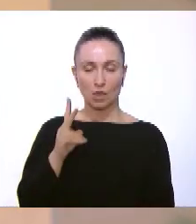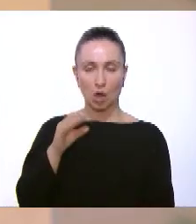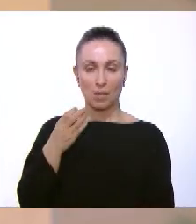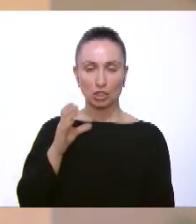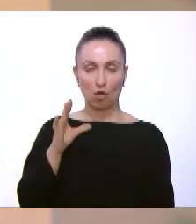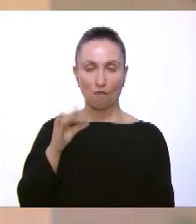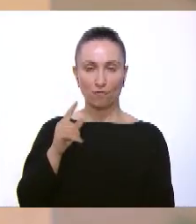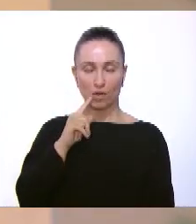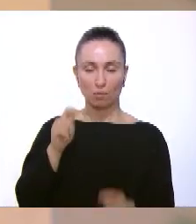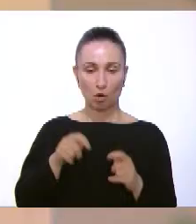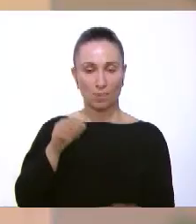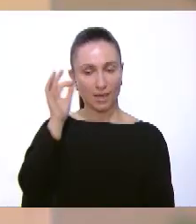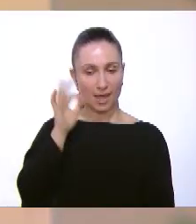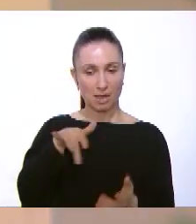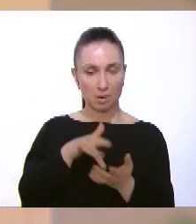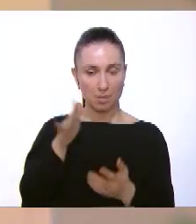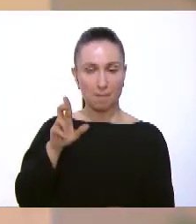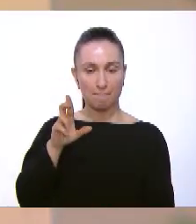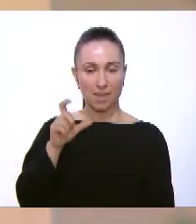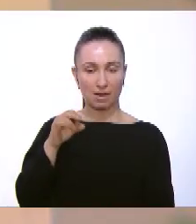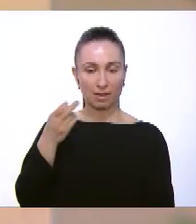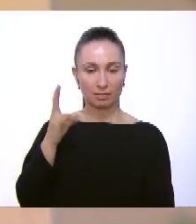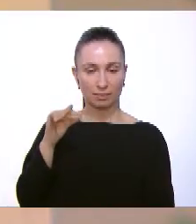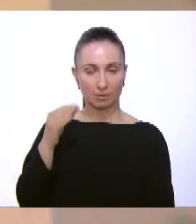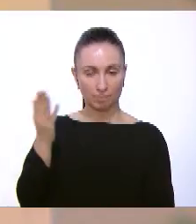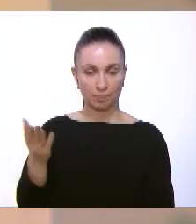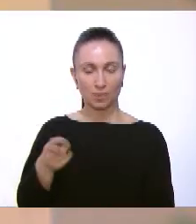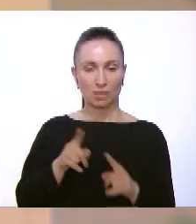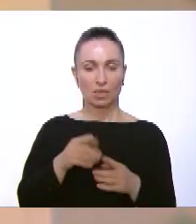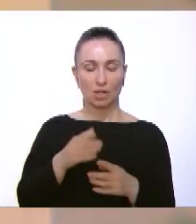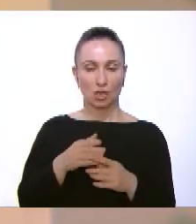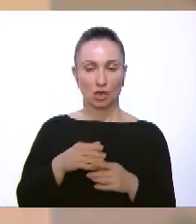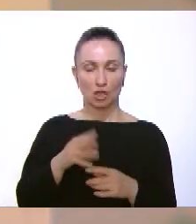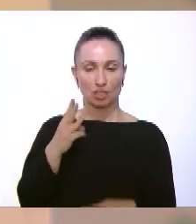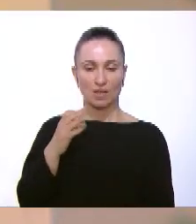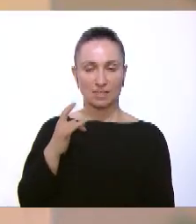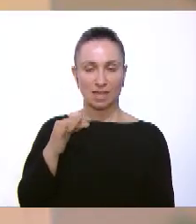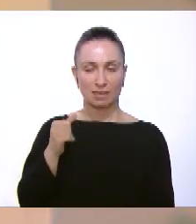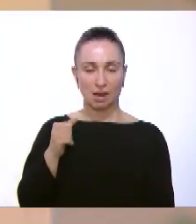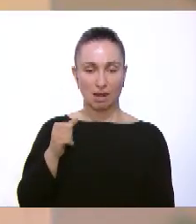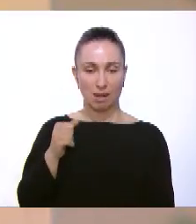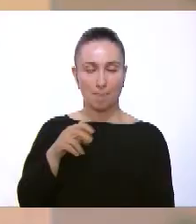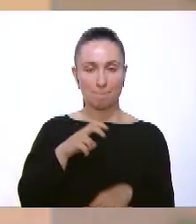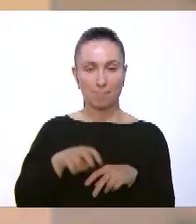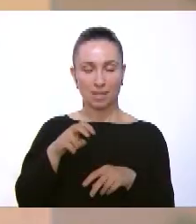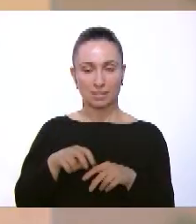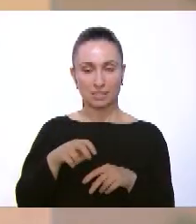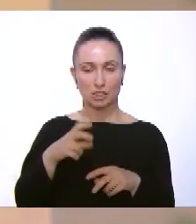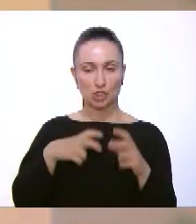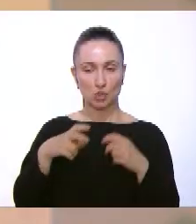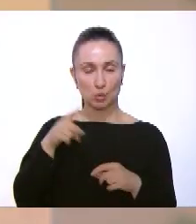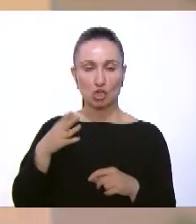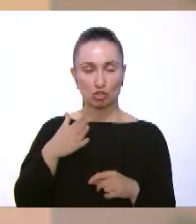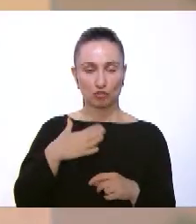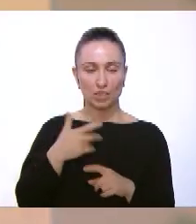კოხმეჩნიკოვის ფორუმი გერმანია, ბერლინი, ეს არის შვეიცარიის ტროპიკული მედიცინის ინსტიტუტი, რომელთან